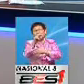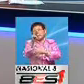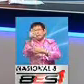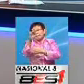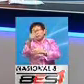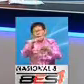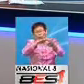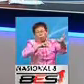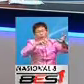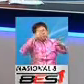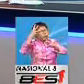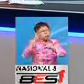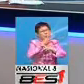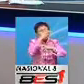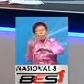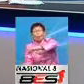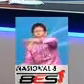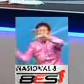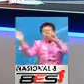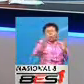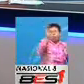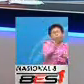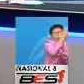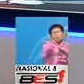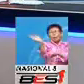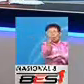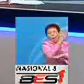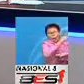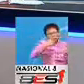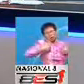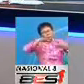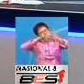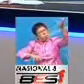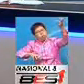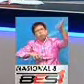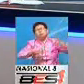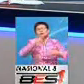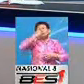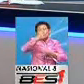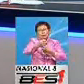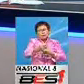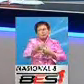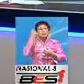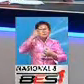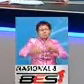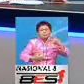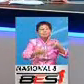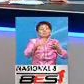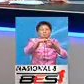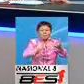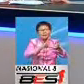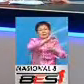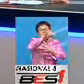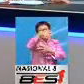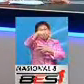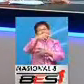teruk ditimbus ribut pasir. Malah ada yang musnah sama sekali. Menurut jurucakap Sekretariat Jabatan Pengurusan Bencana Daerah